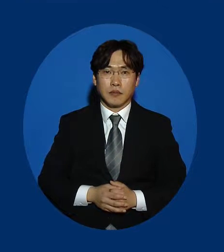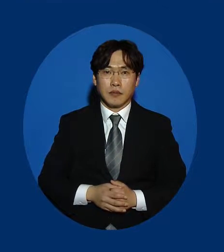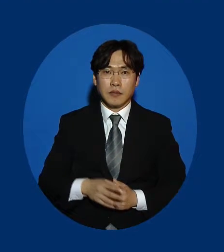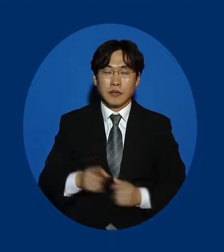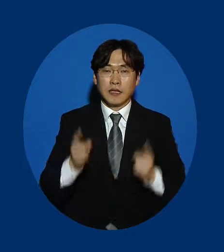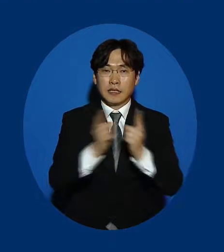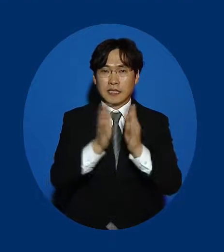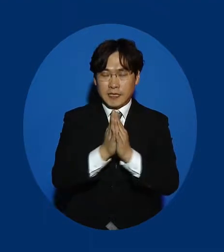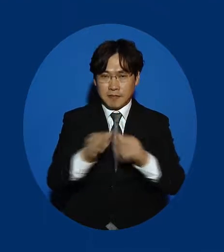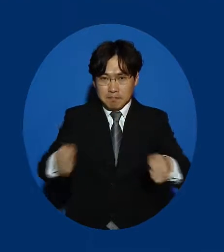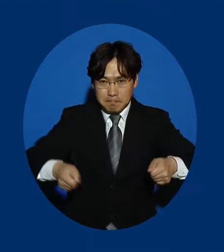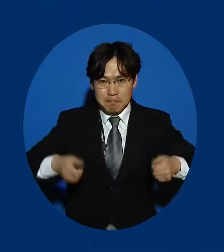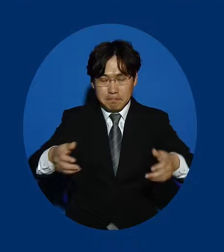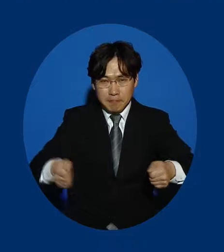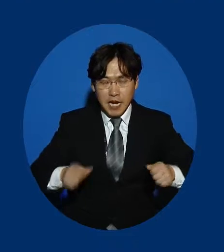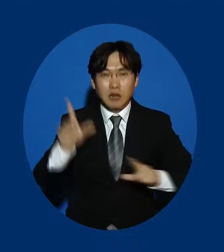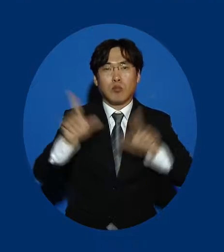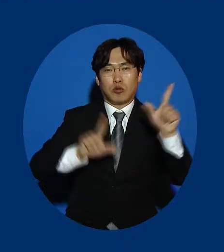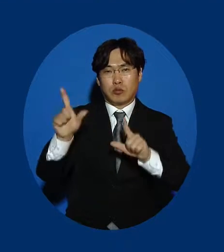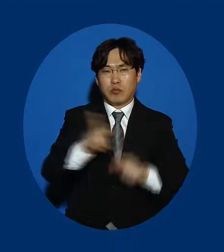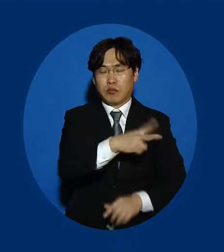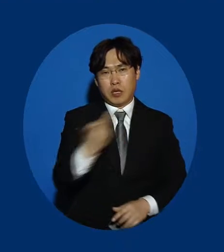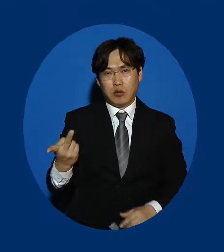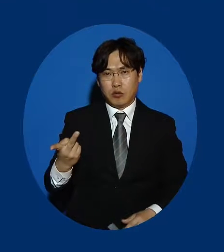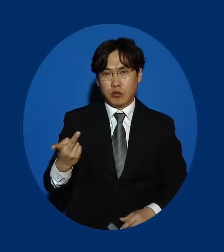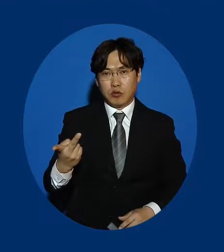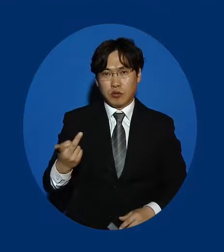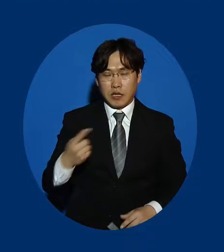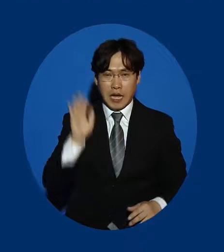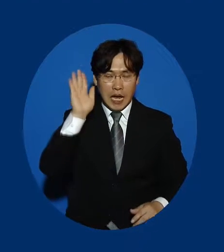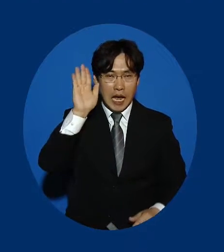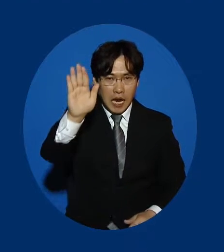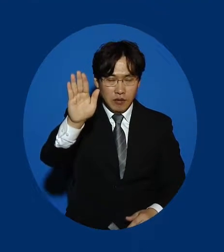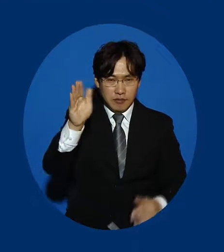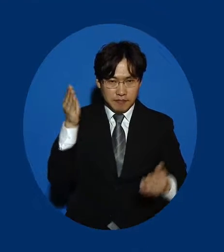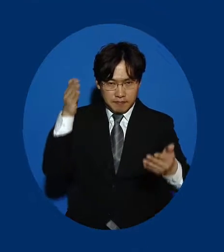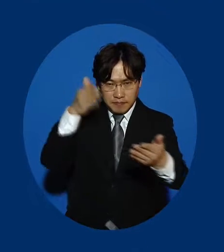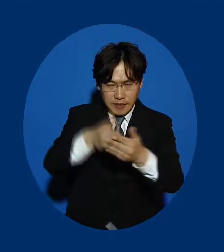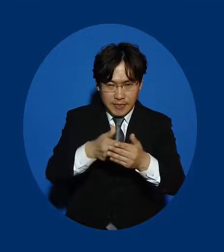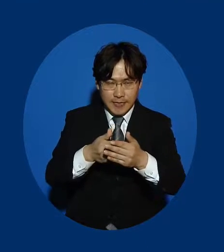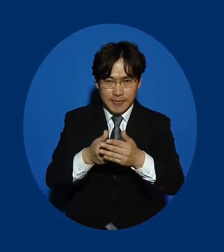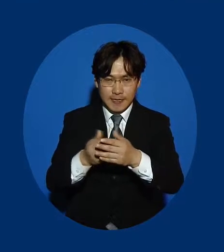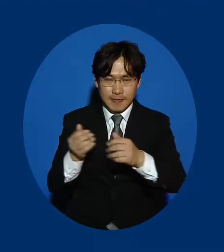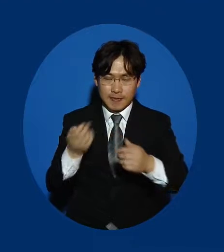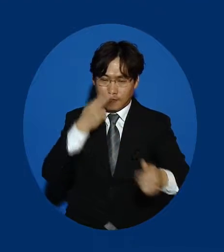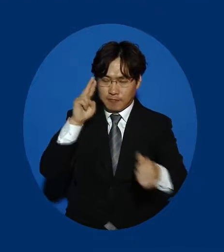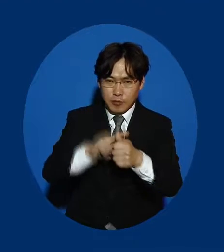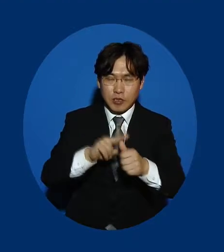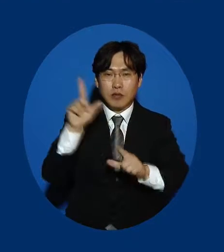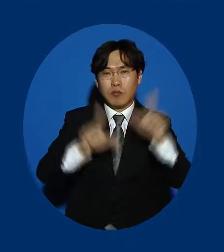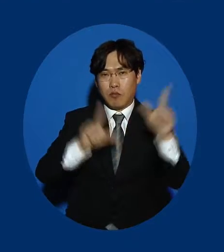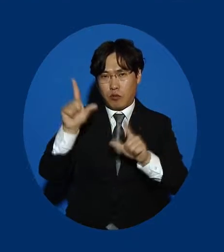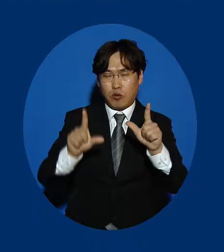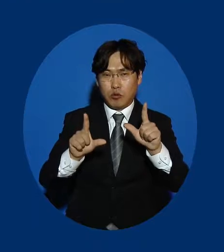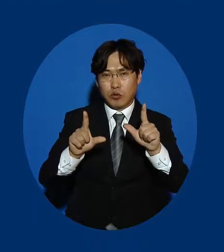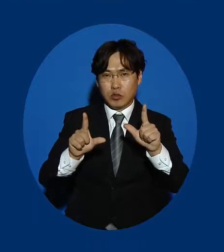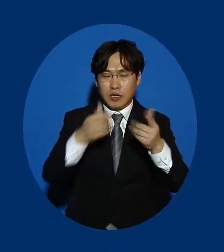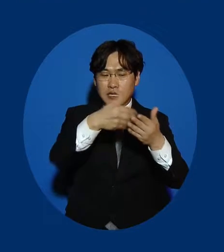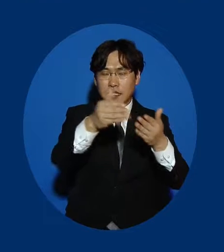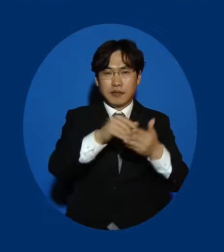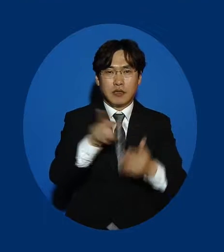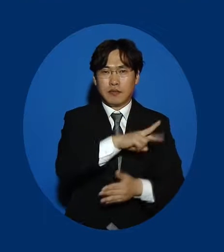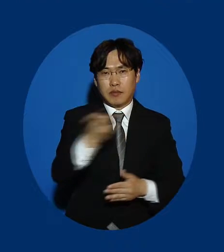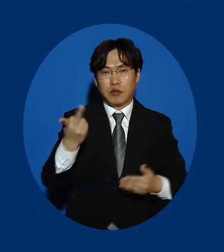이렇게 역동적이죠. 앞으로 막 나아가는 모양이죠. 역동적이고 도전적인 형태로 휠체어 마크가